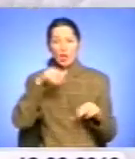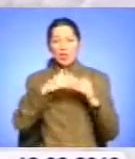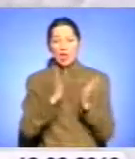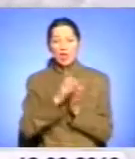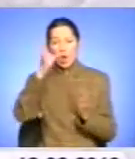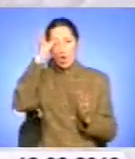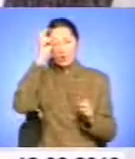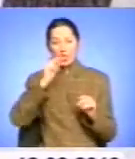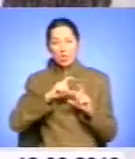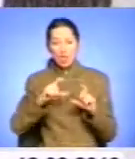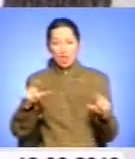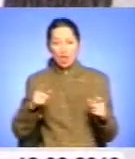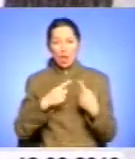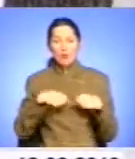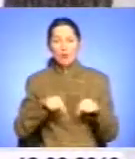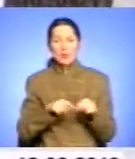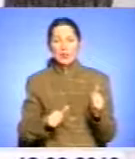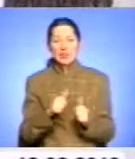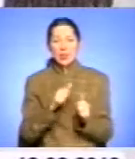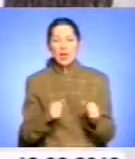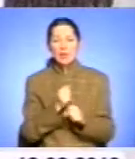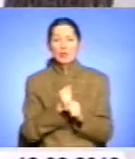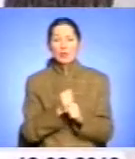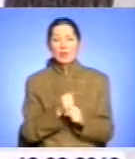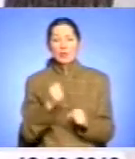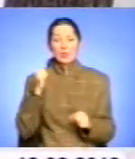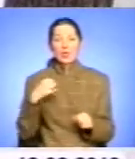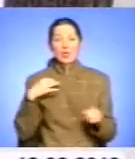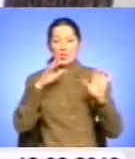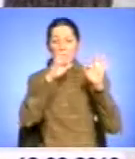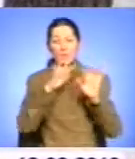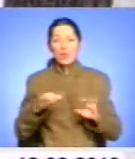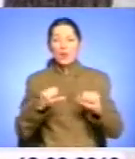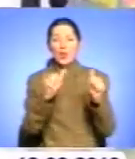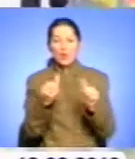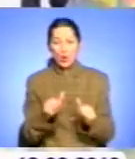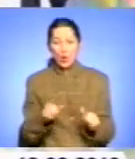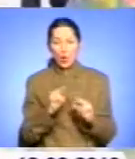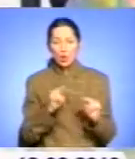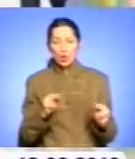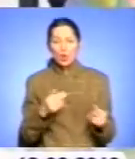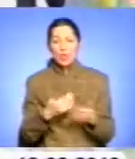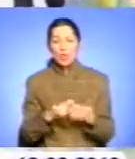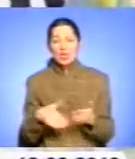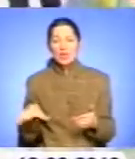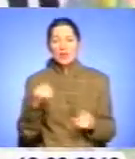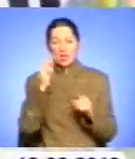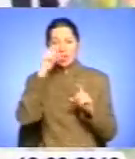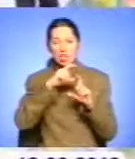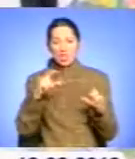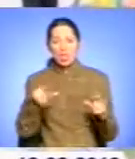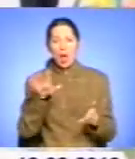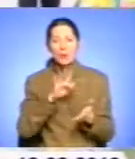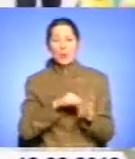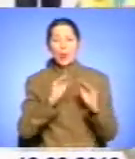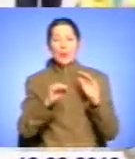шкіл організували змагання з виготовлення снігових фігур. Школярі майже усіх шкіл міста прикрасили парк імені